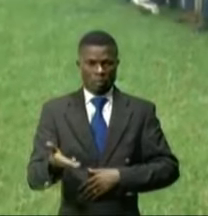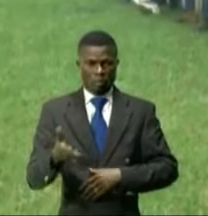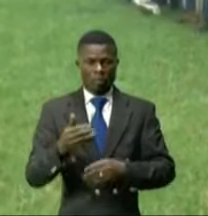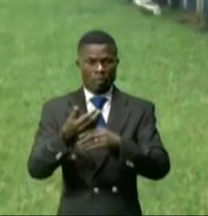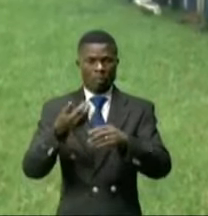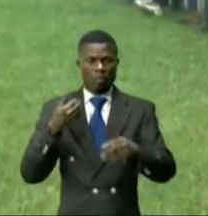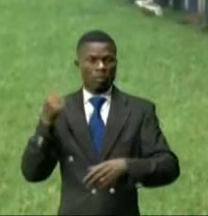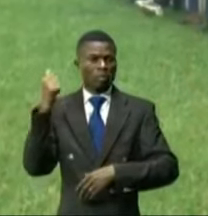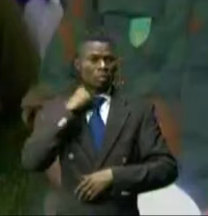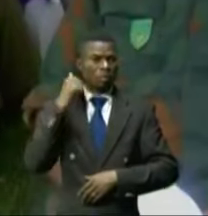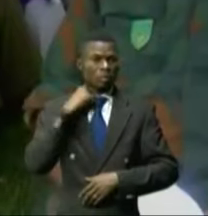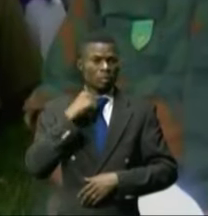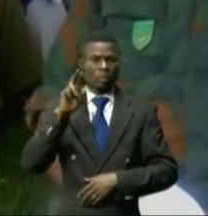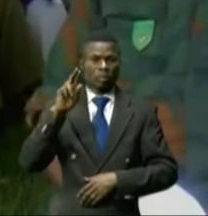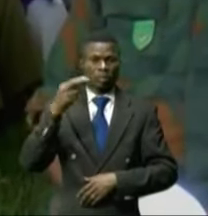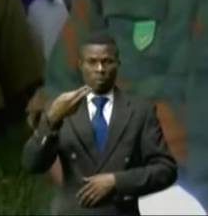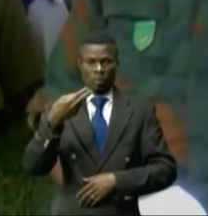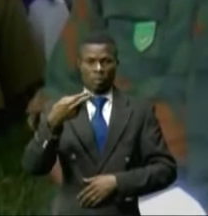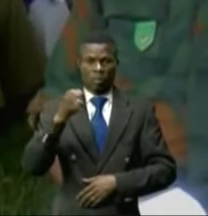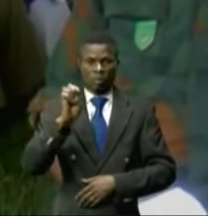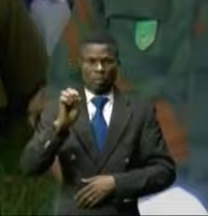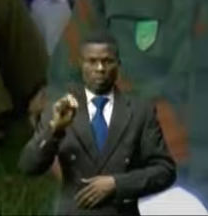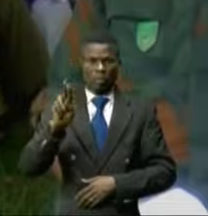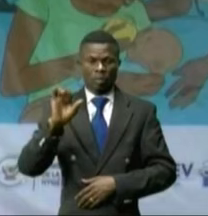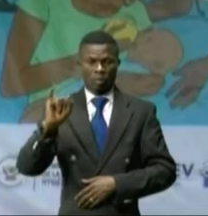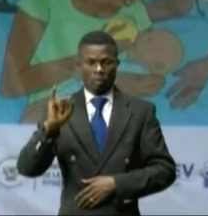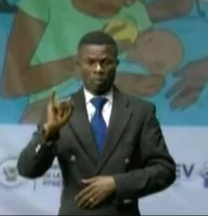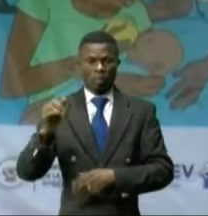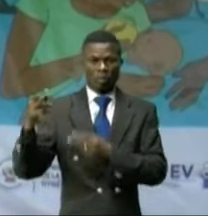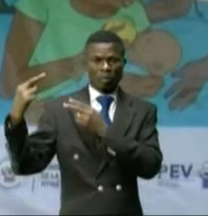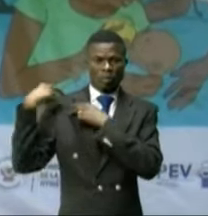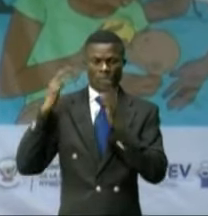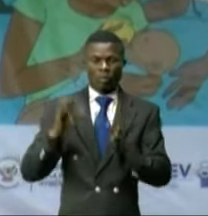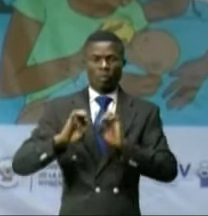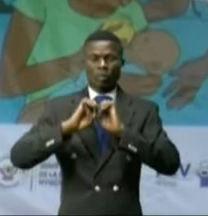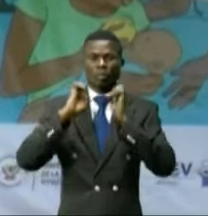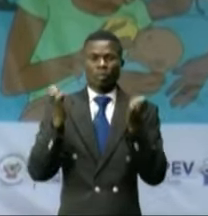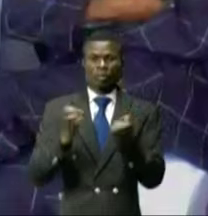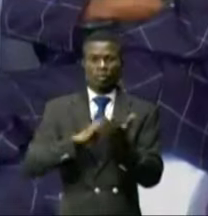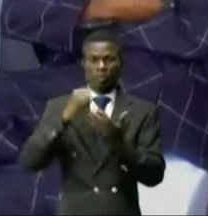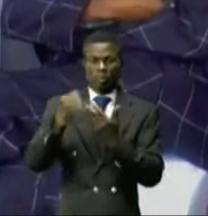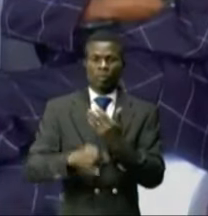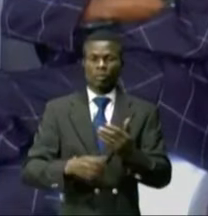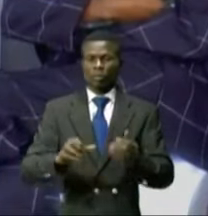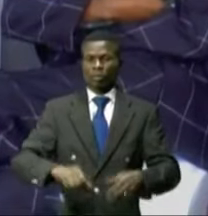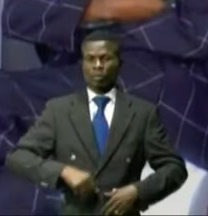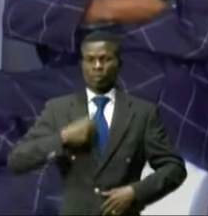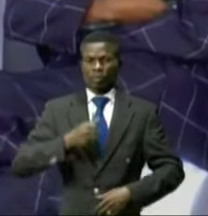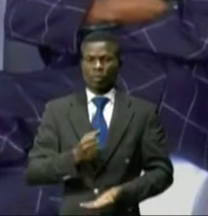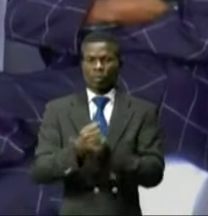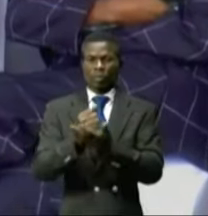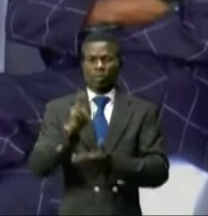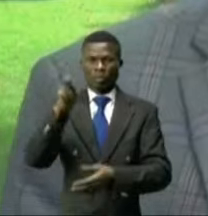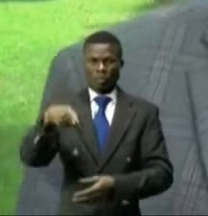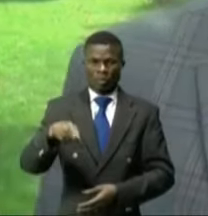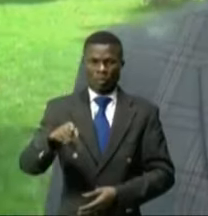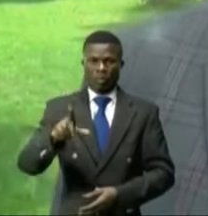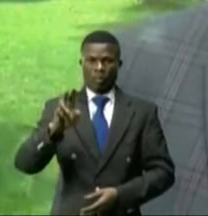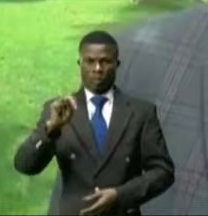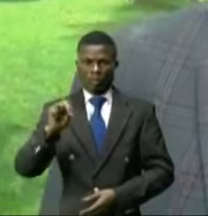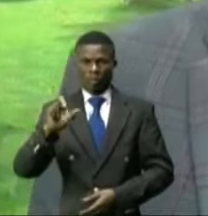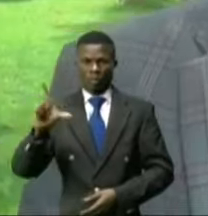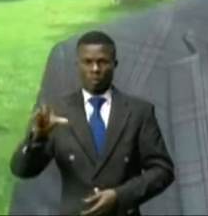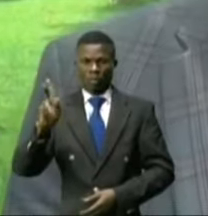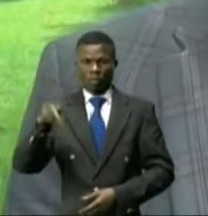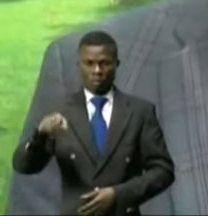Auparavant, Dr Henri Ntoukou, responsable de PAT projet CPP, s'est dit fier d'accompagner le PNLP dans la lutte contre